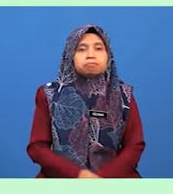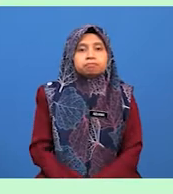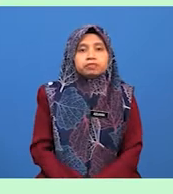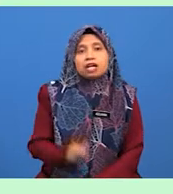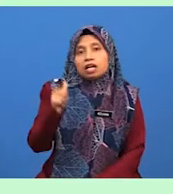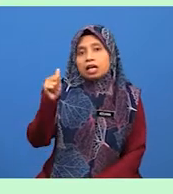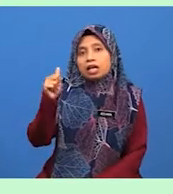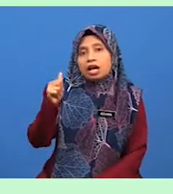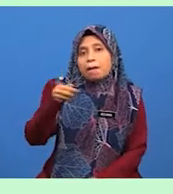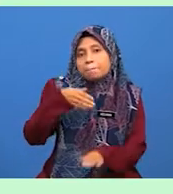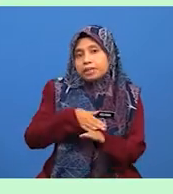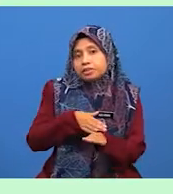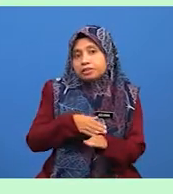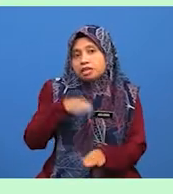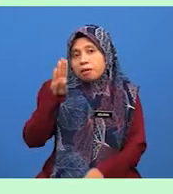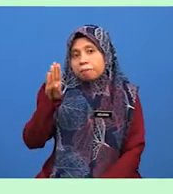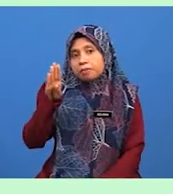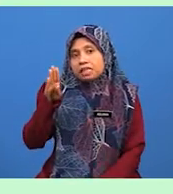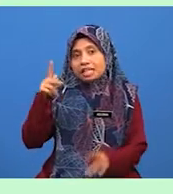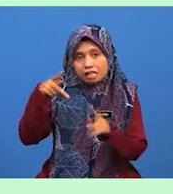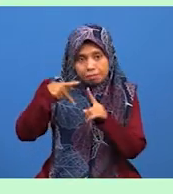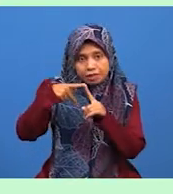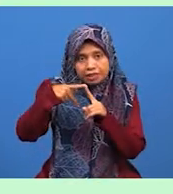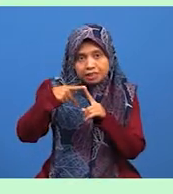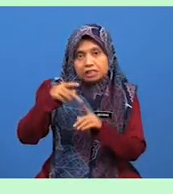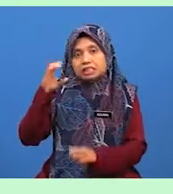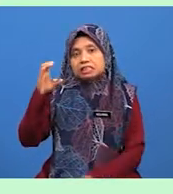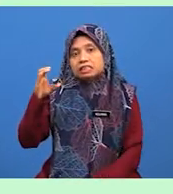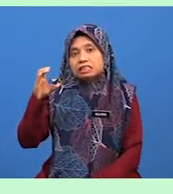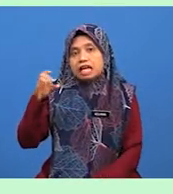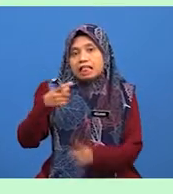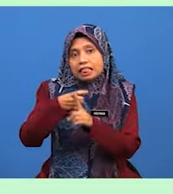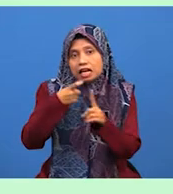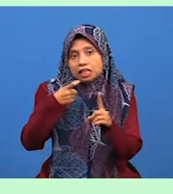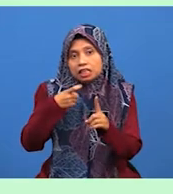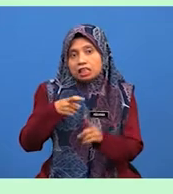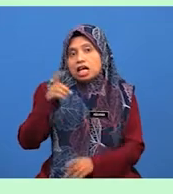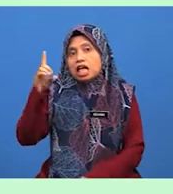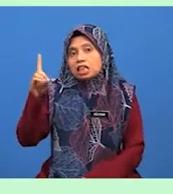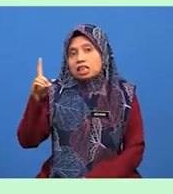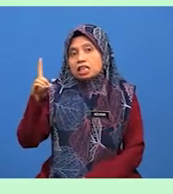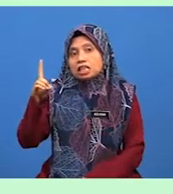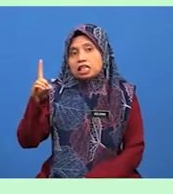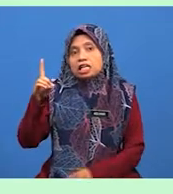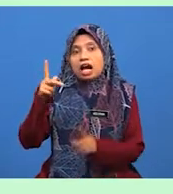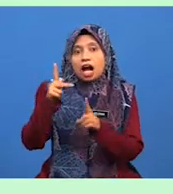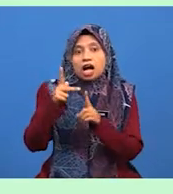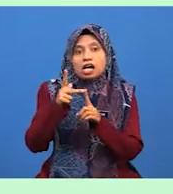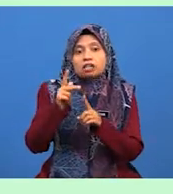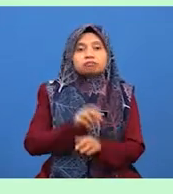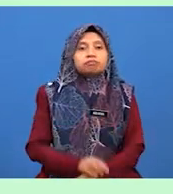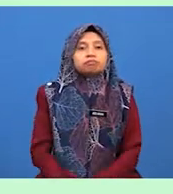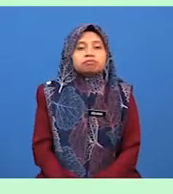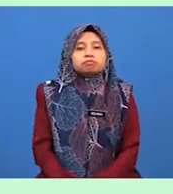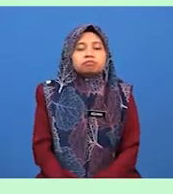A. Pada. B. Kepada. C. Dari. Dan D.